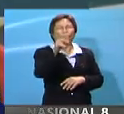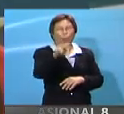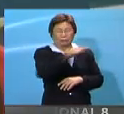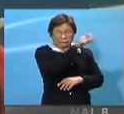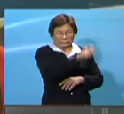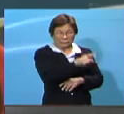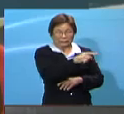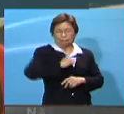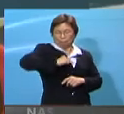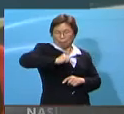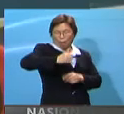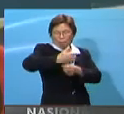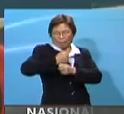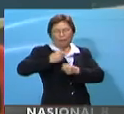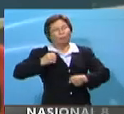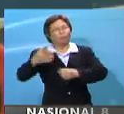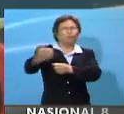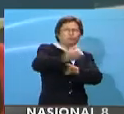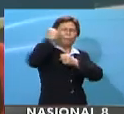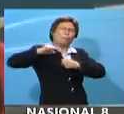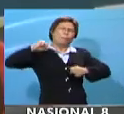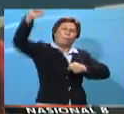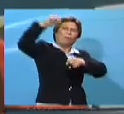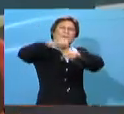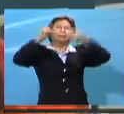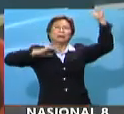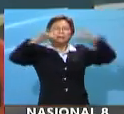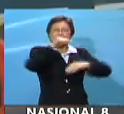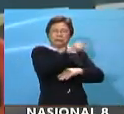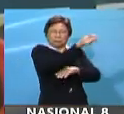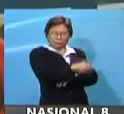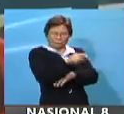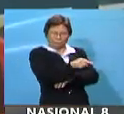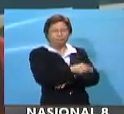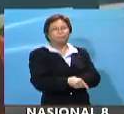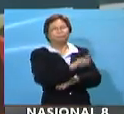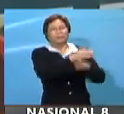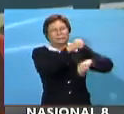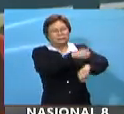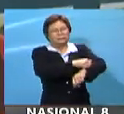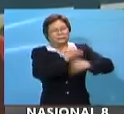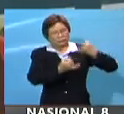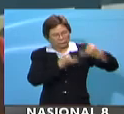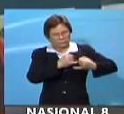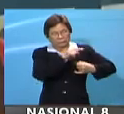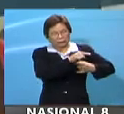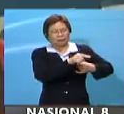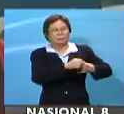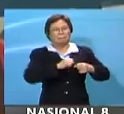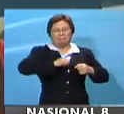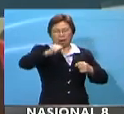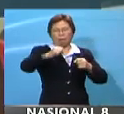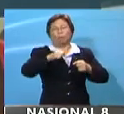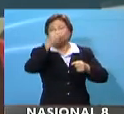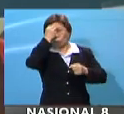berjuang untuk mendapat kemerdekaan di tanah Melayu ni. Antara jasa-jasanya ialah seperti melawan